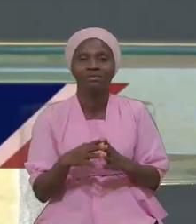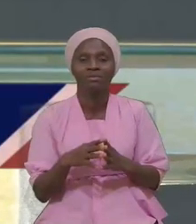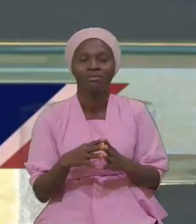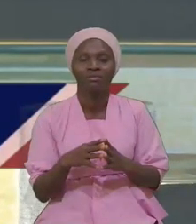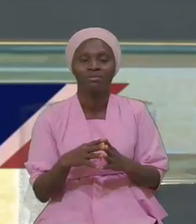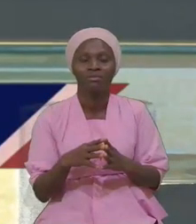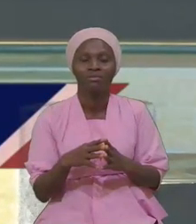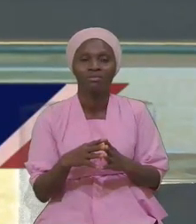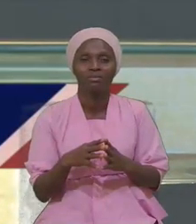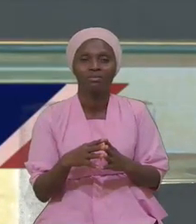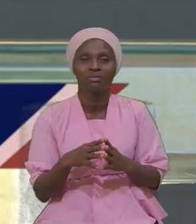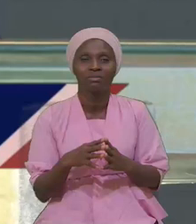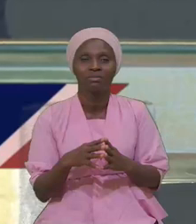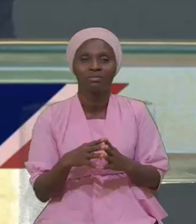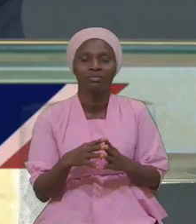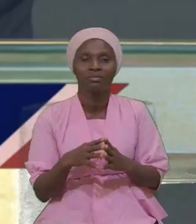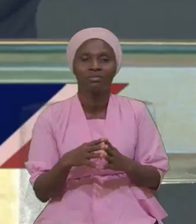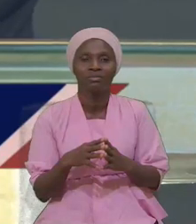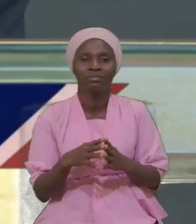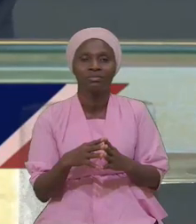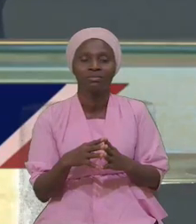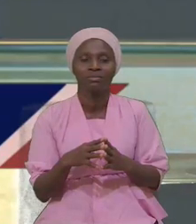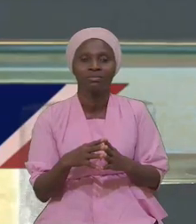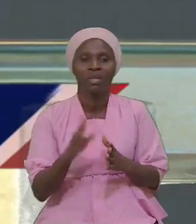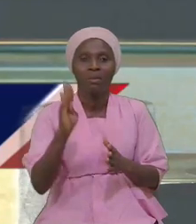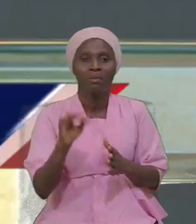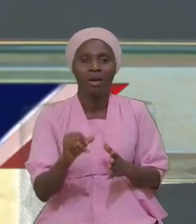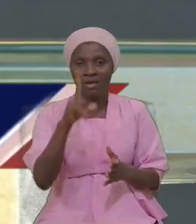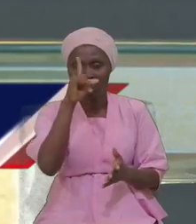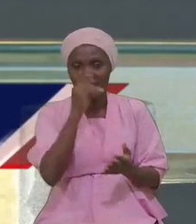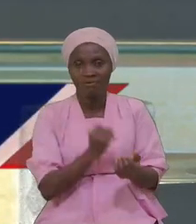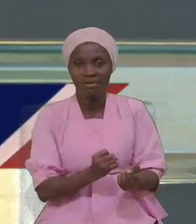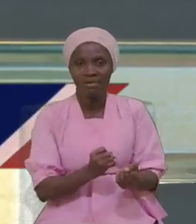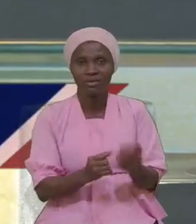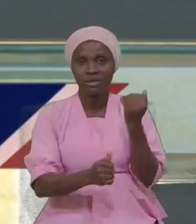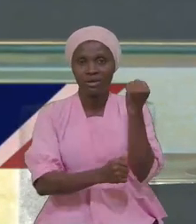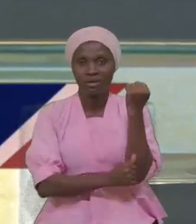11, verset 17. C'est par la foi qu'Abraham